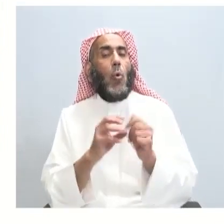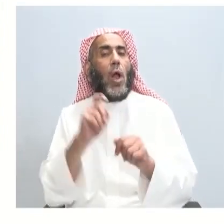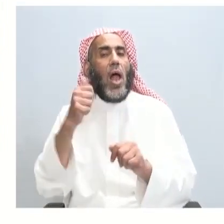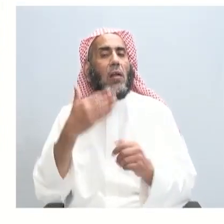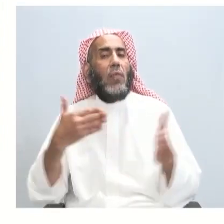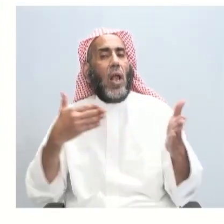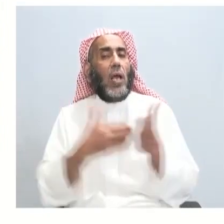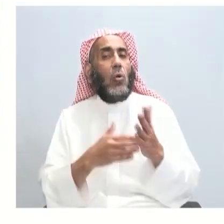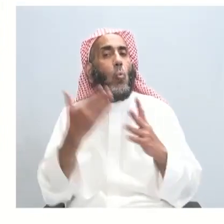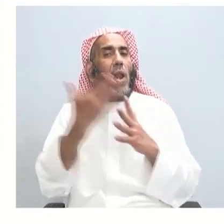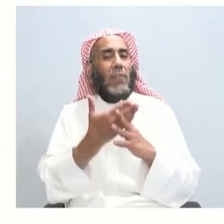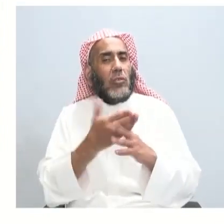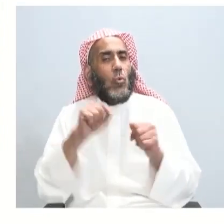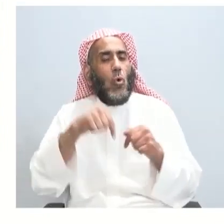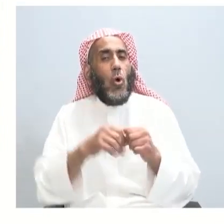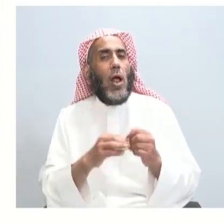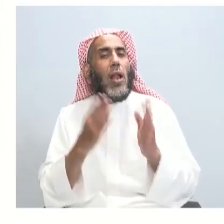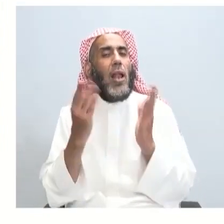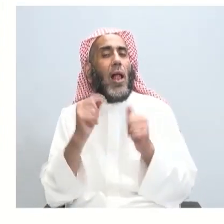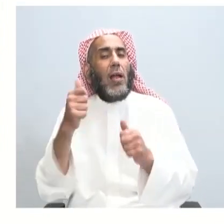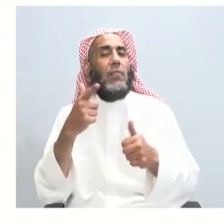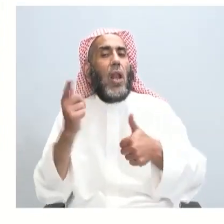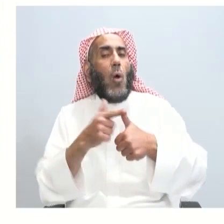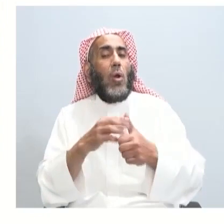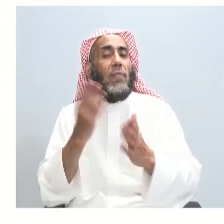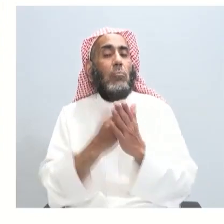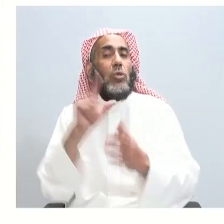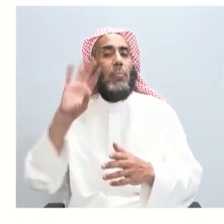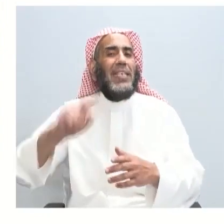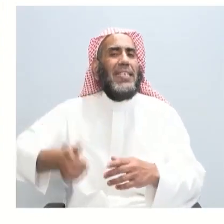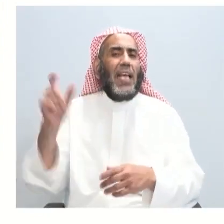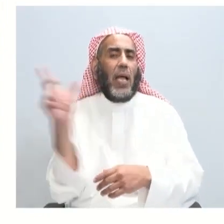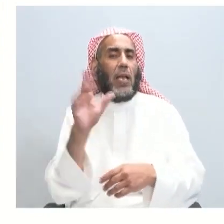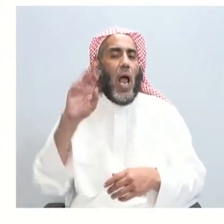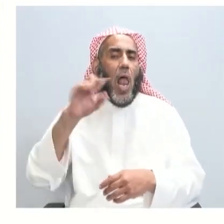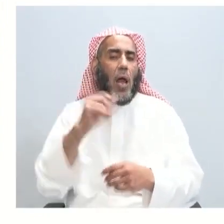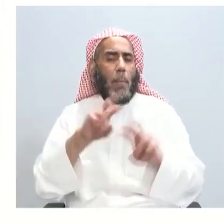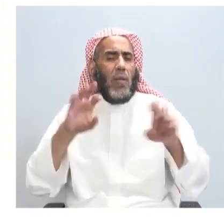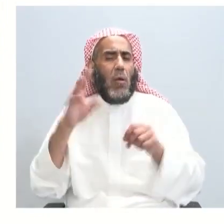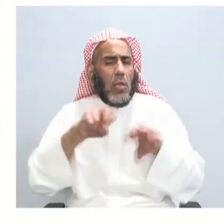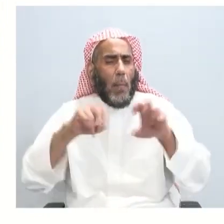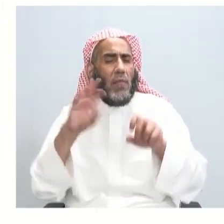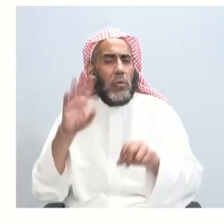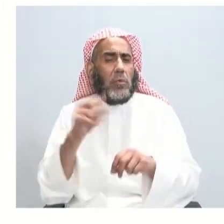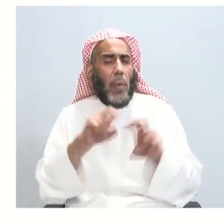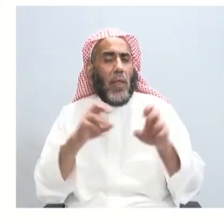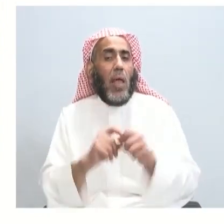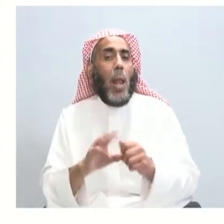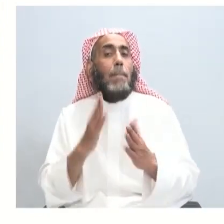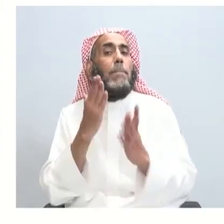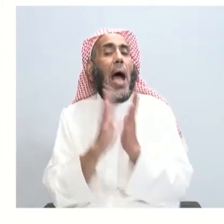الاخير والفصل هو الحرف الاول في معجم لسان العرب ان اردت ان تبحث في معجم لسان العرب تبحث عن